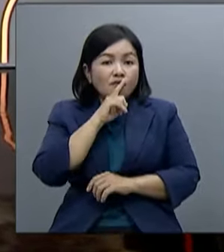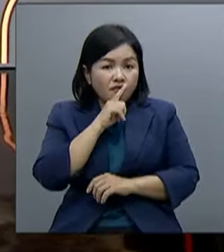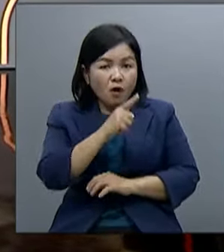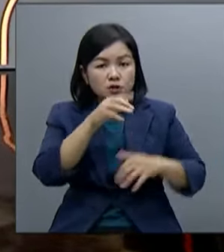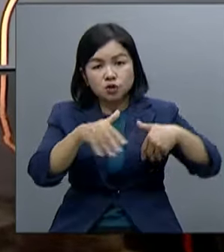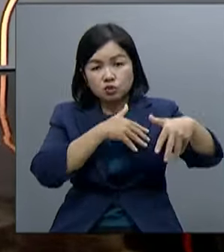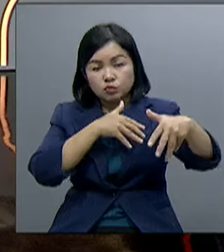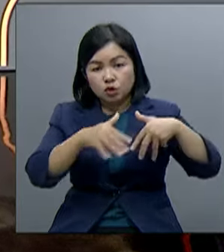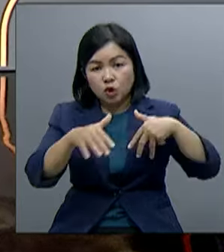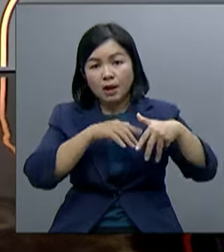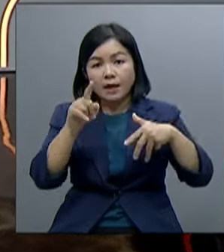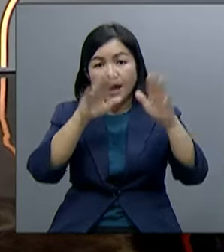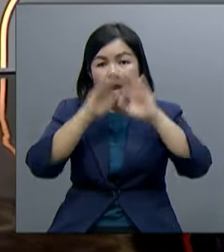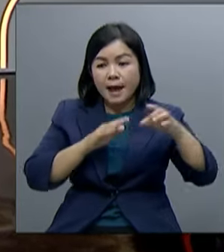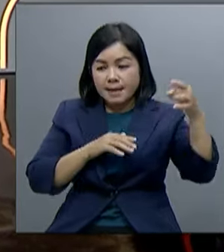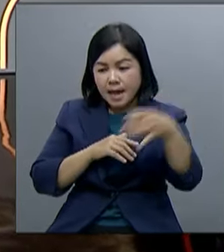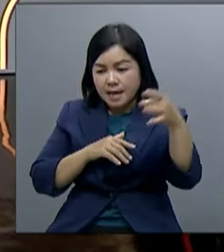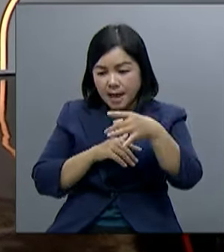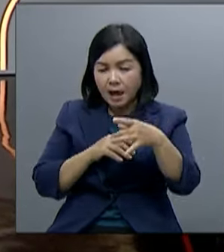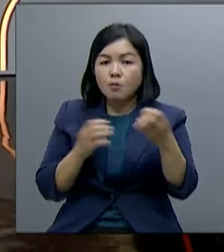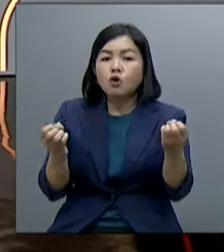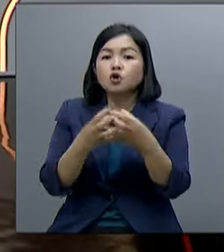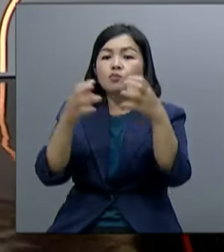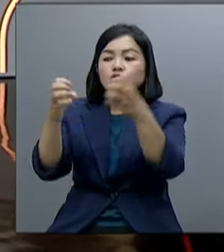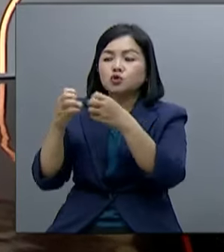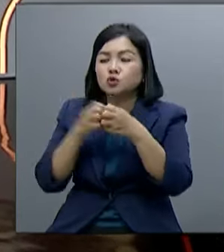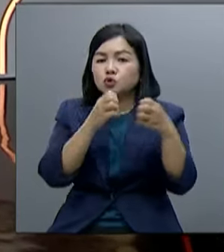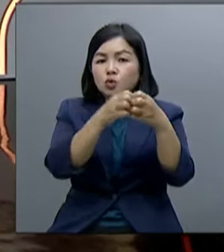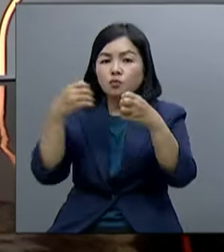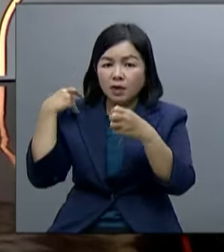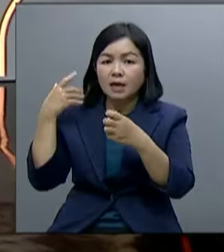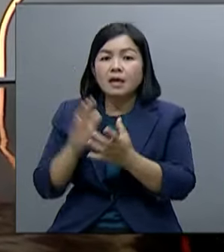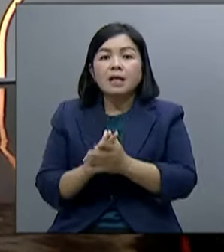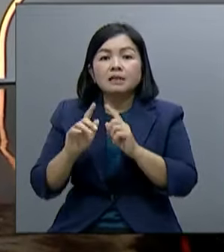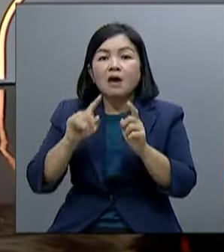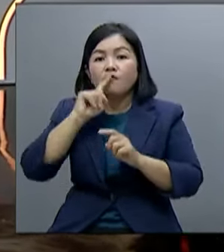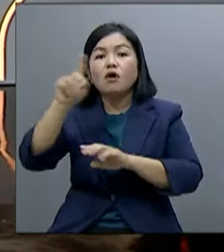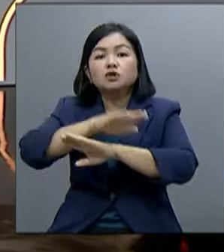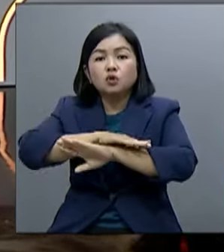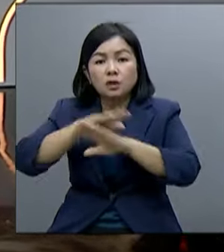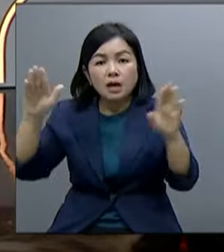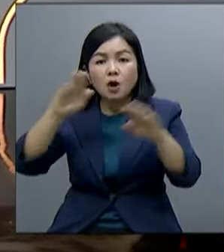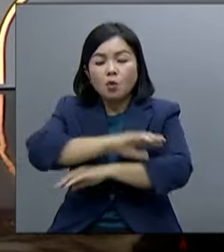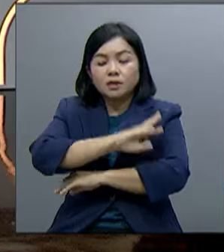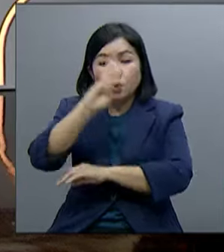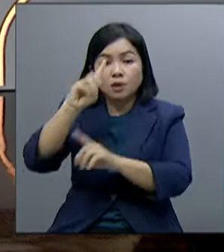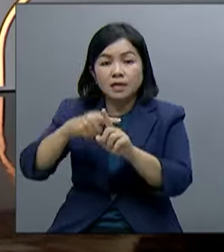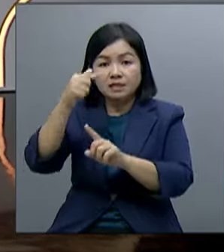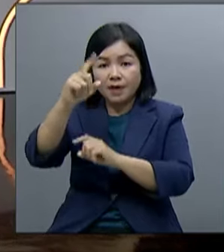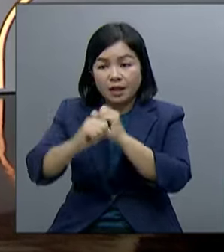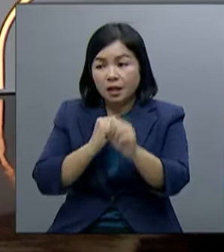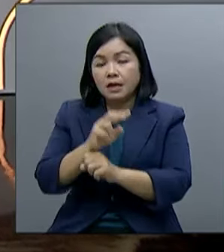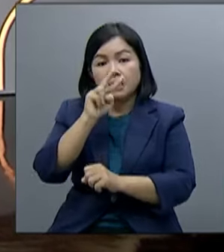คดีในข้อหายั่วยุปลุกปั่นให้เกิดความวุ่นวายขึ้นมาแต่คดีนี้ถอนฟ้องไปในวันที่ 6พฤศจิกายนปี